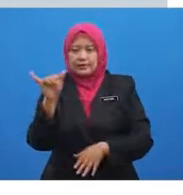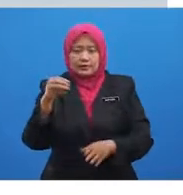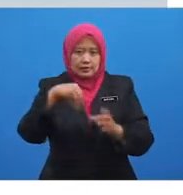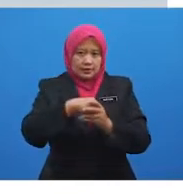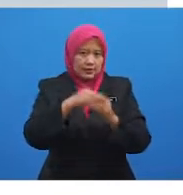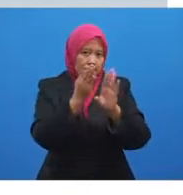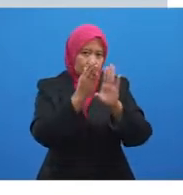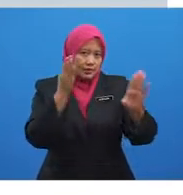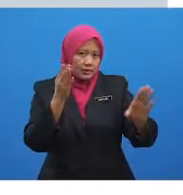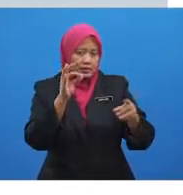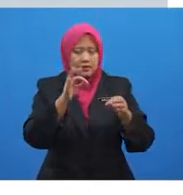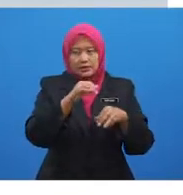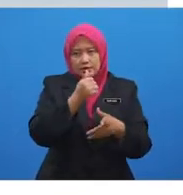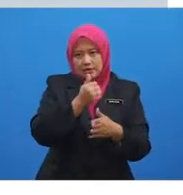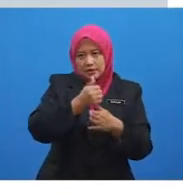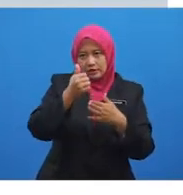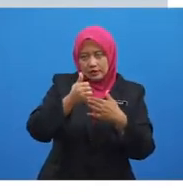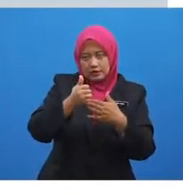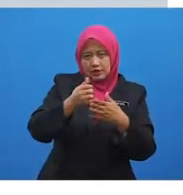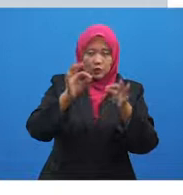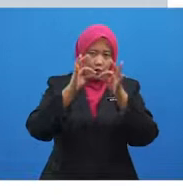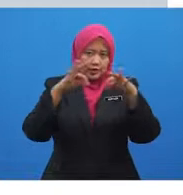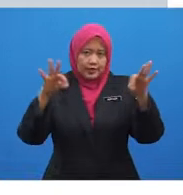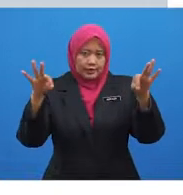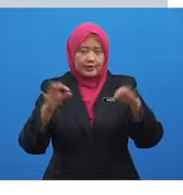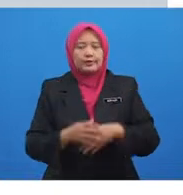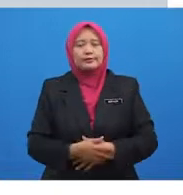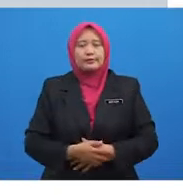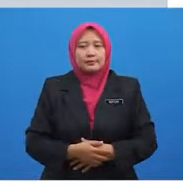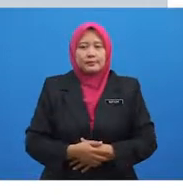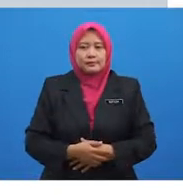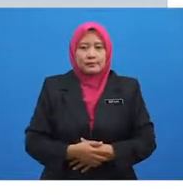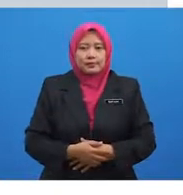atau ayat. Contohnya, kita dapat lihat dalam frasa